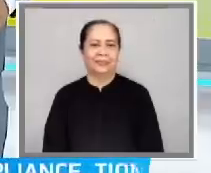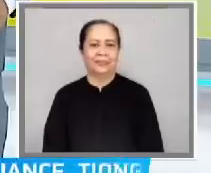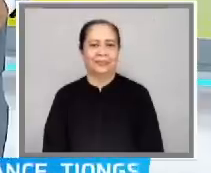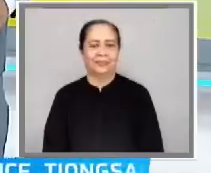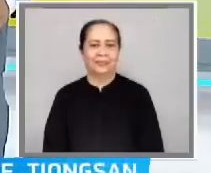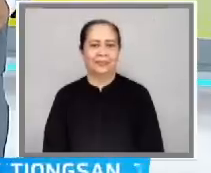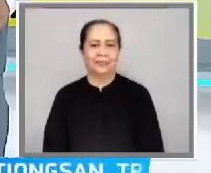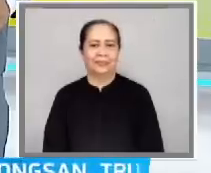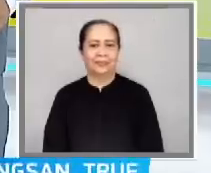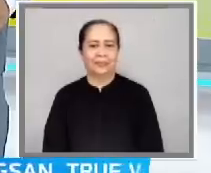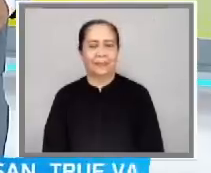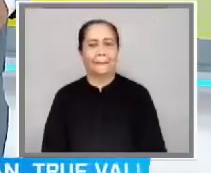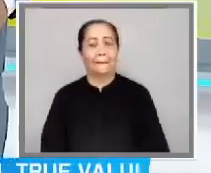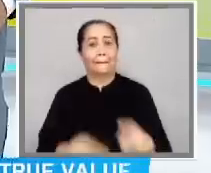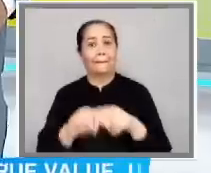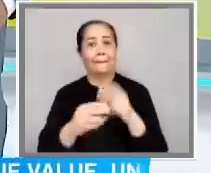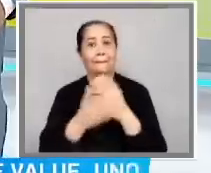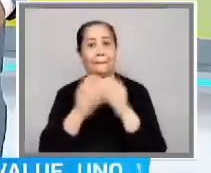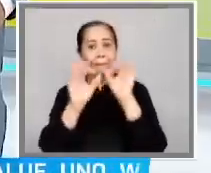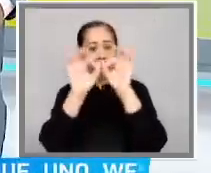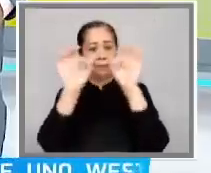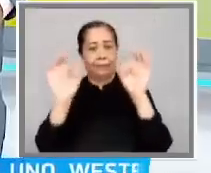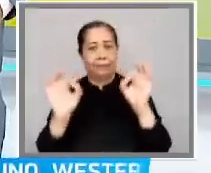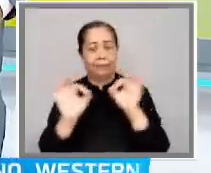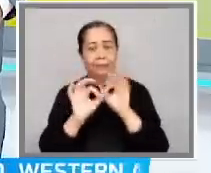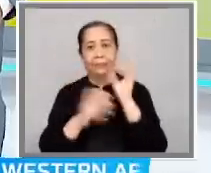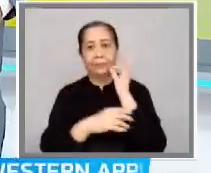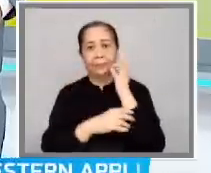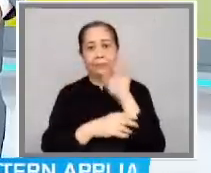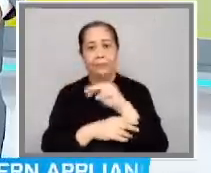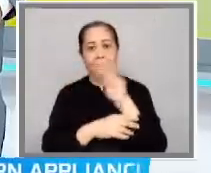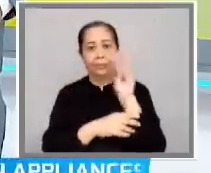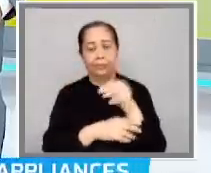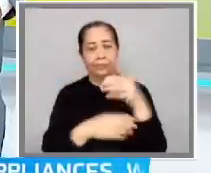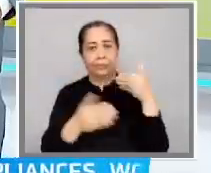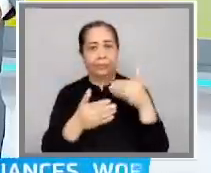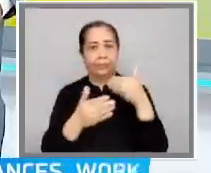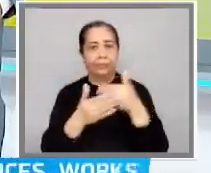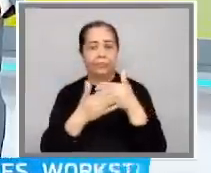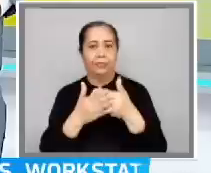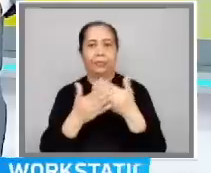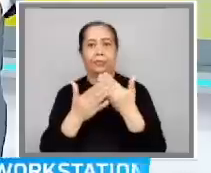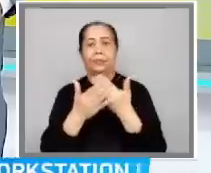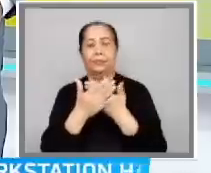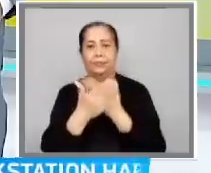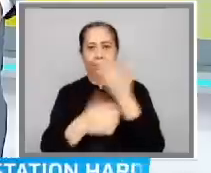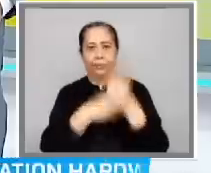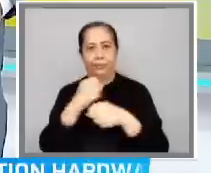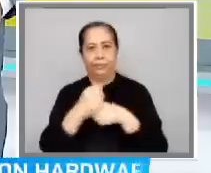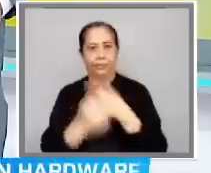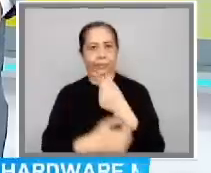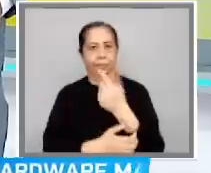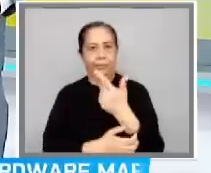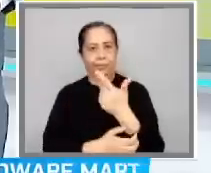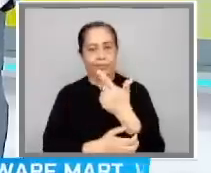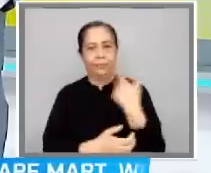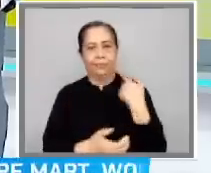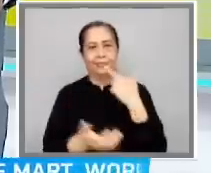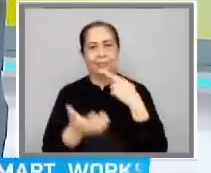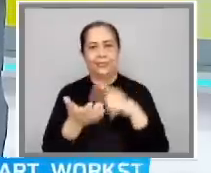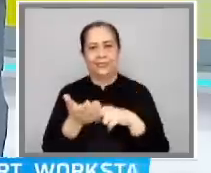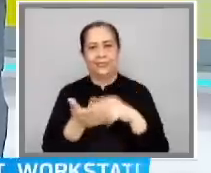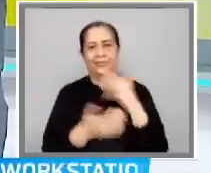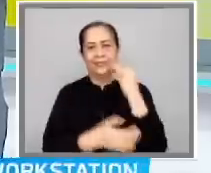Tumaas na ang presyo ng ilang bilog na prutas sa Binondo, Maynila habang papalapit ang salubong 2023. At may ulat on the spot si